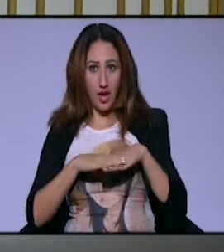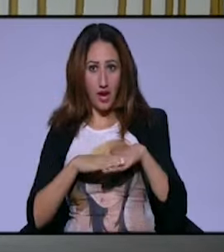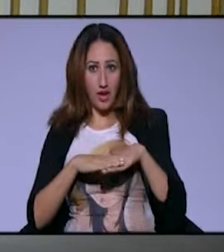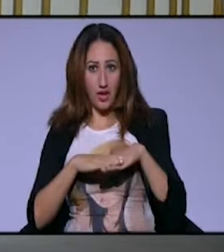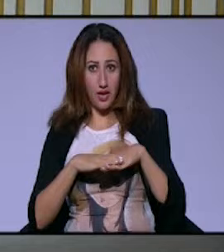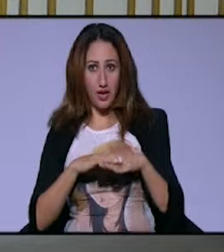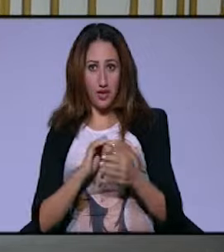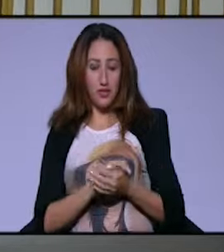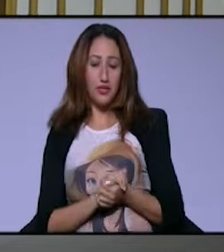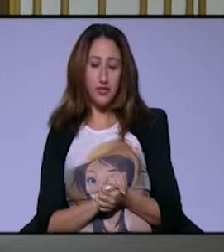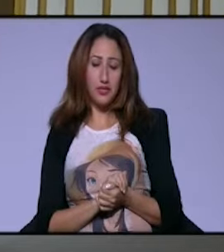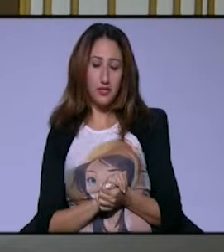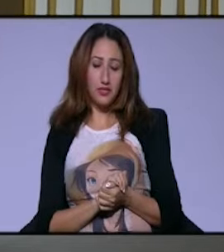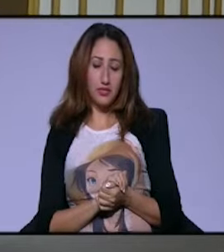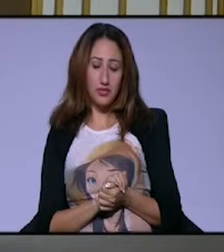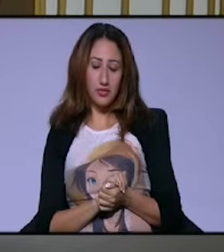القمر